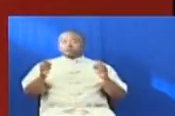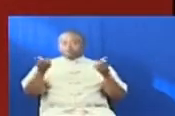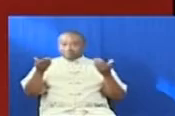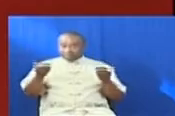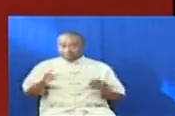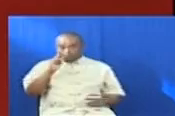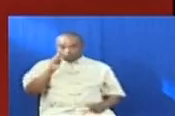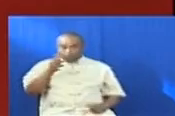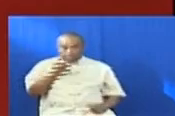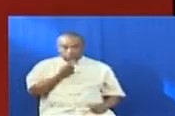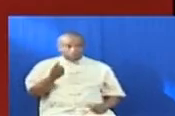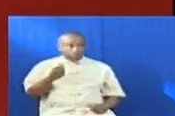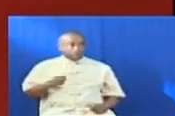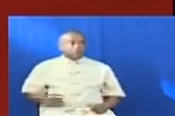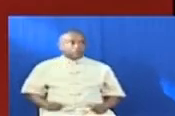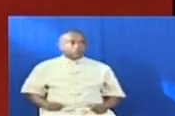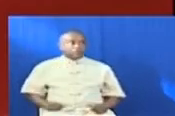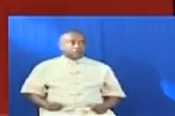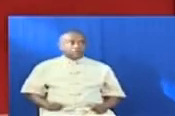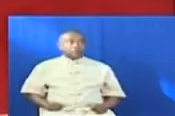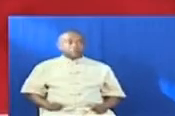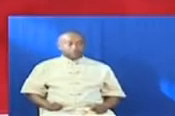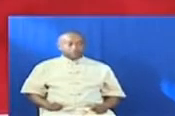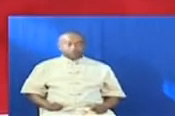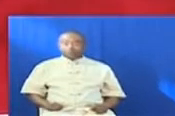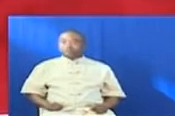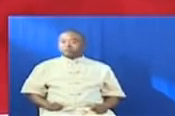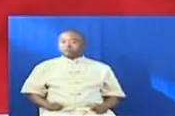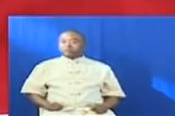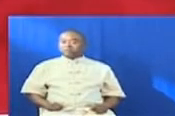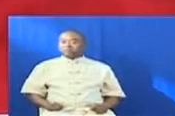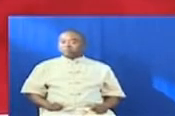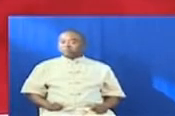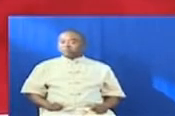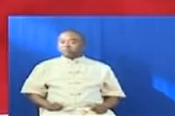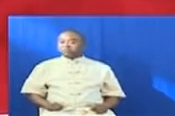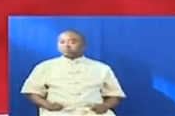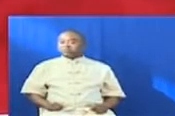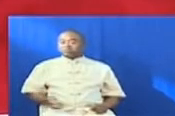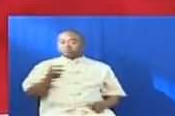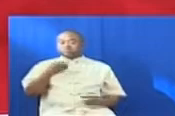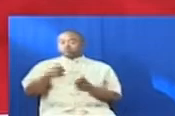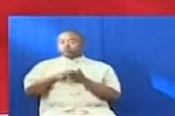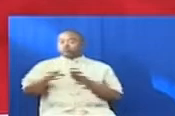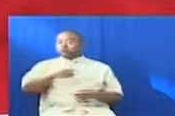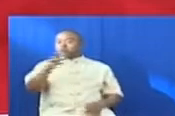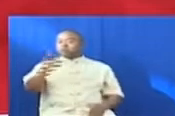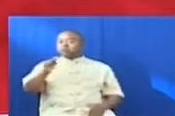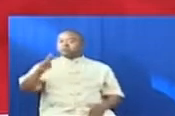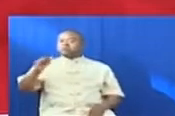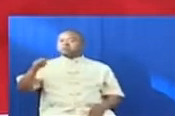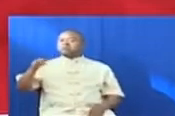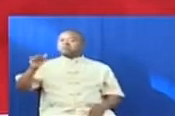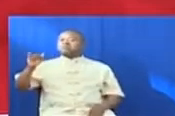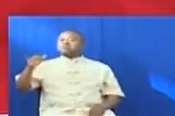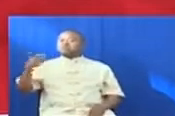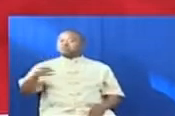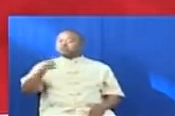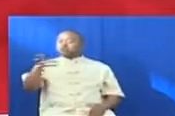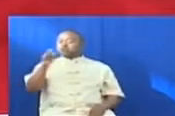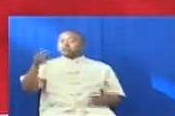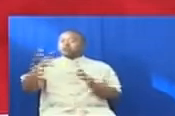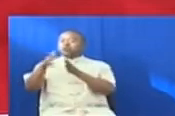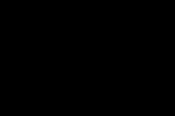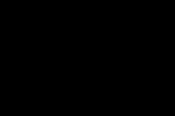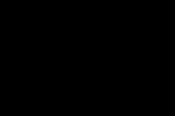unajaribu kutumia fedha ambazo wewe hukustahili kuzitumia kabla ya zabuni kuzipitisha. Kwa hiyo ni kosa kubwa sana